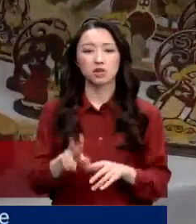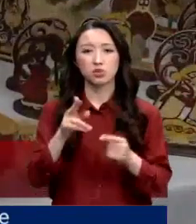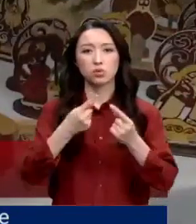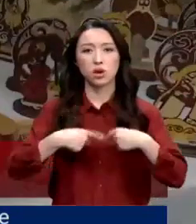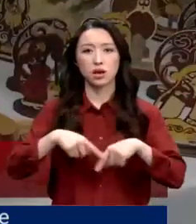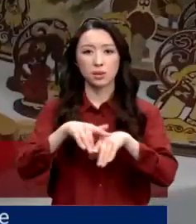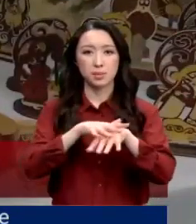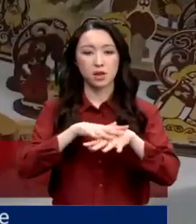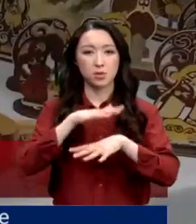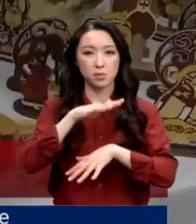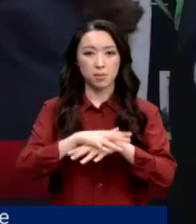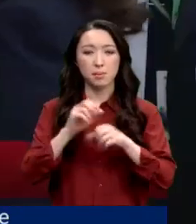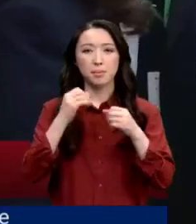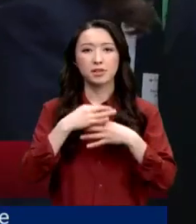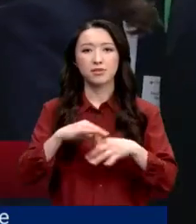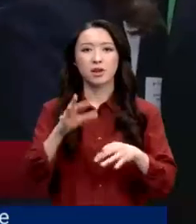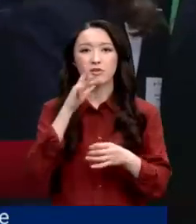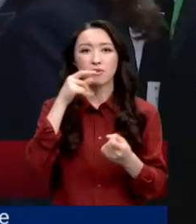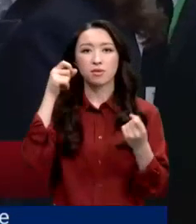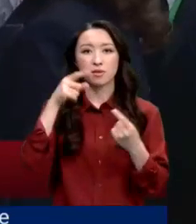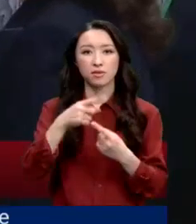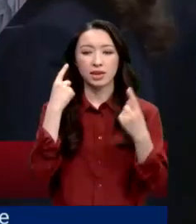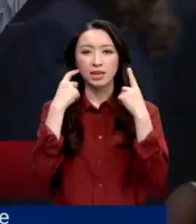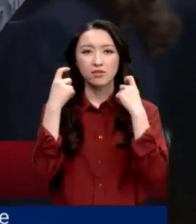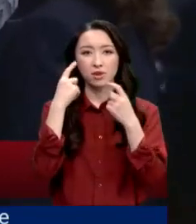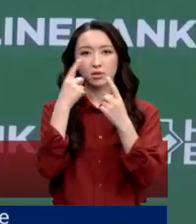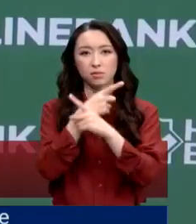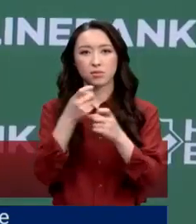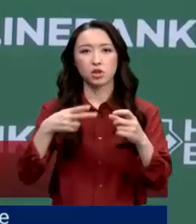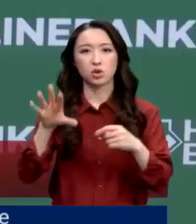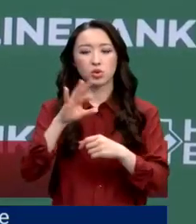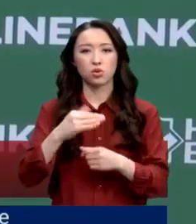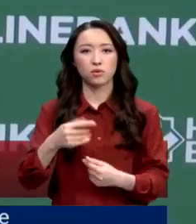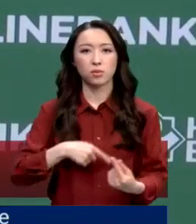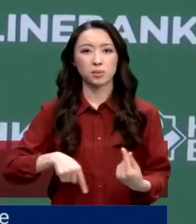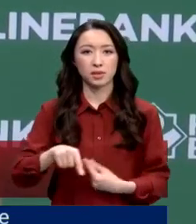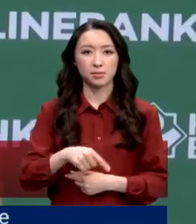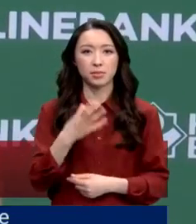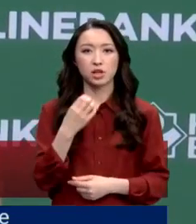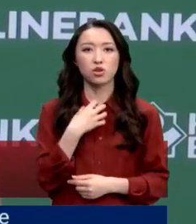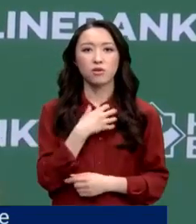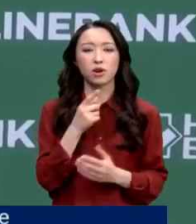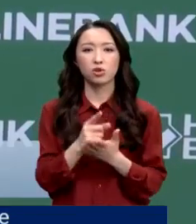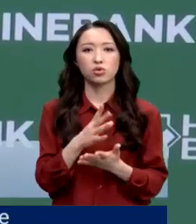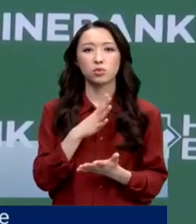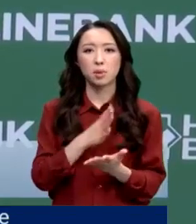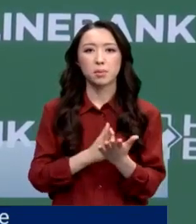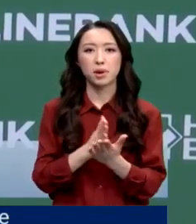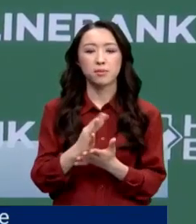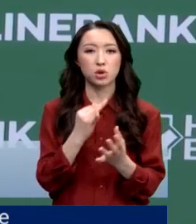для бизнеса, позволяют своевременно довести информацию до предпринимателей. Но очень важно, чтобы еще был прямой диалог,